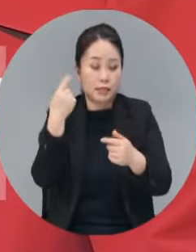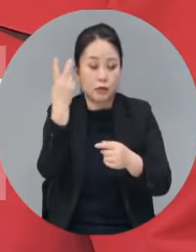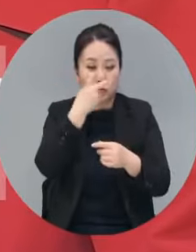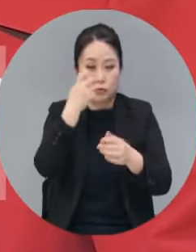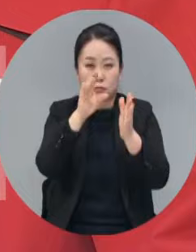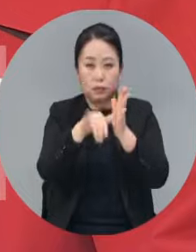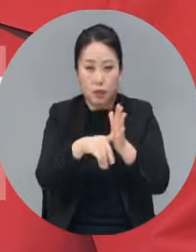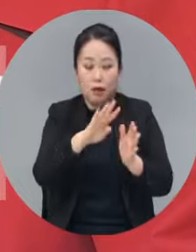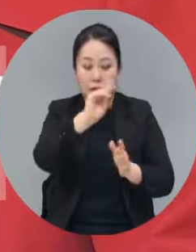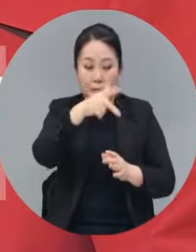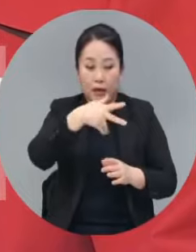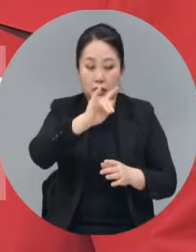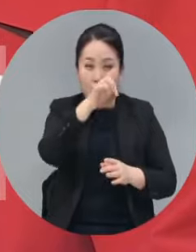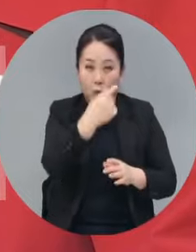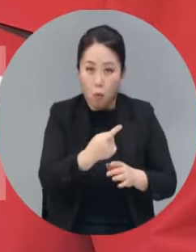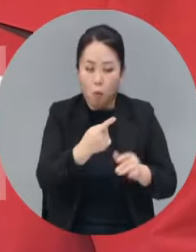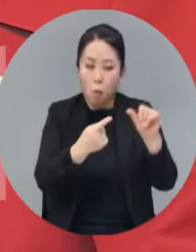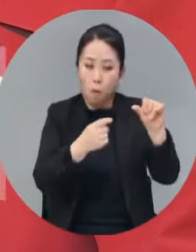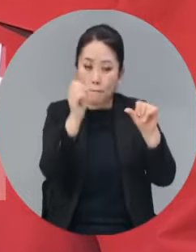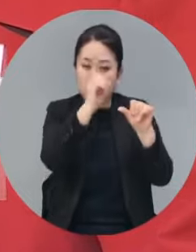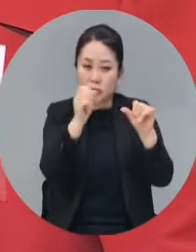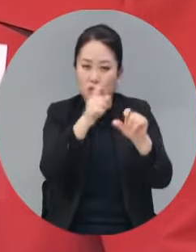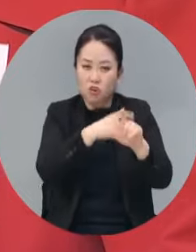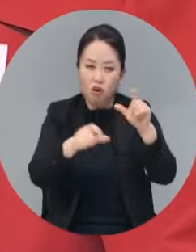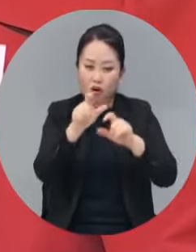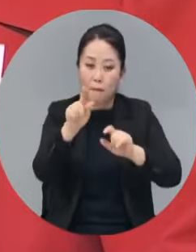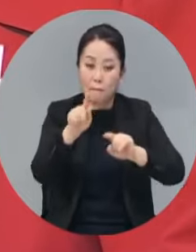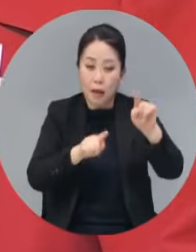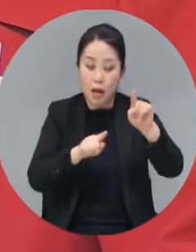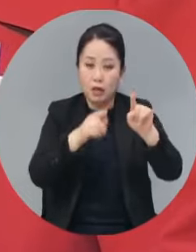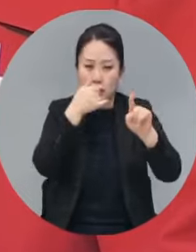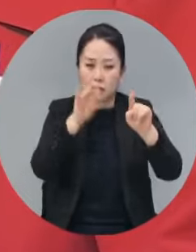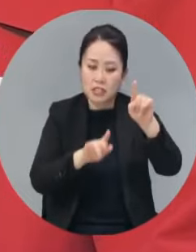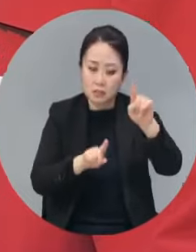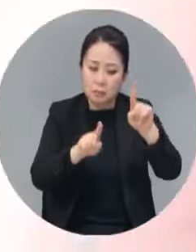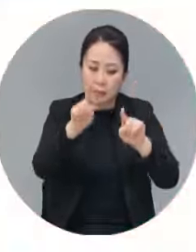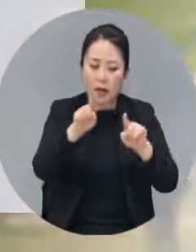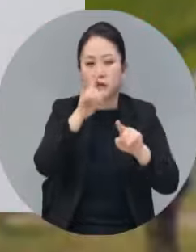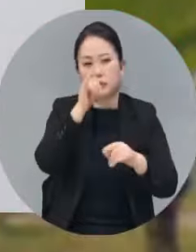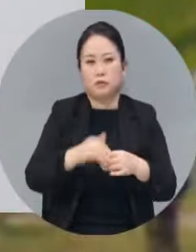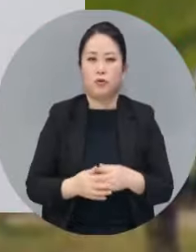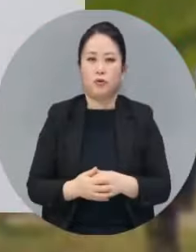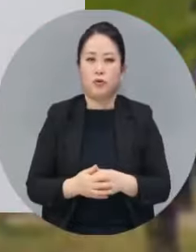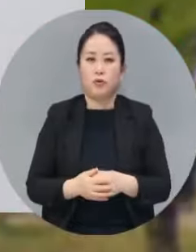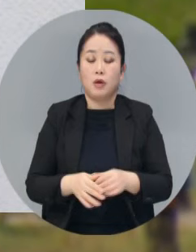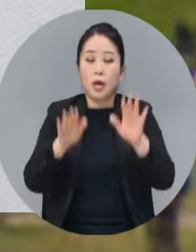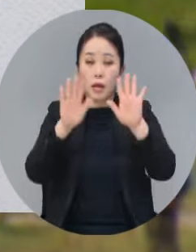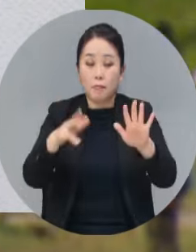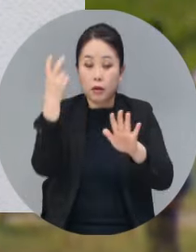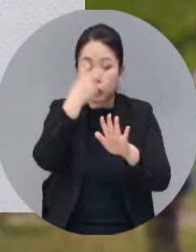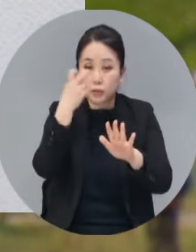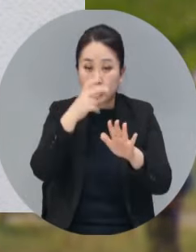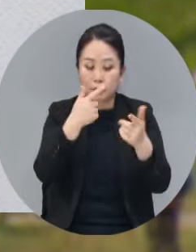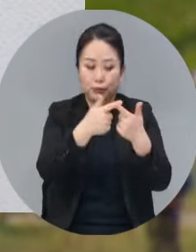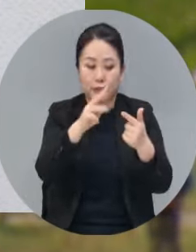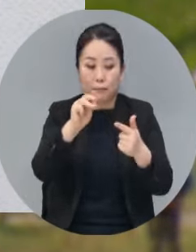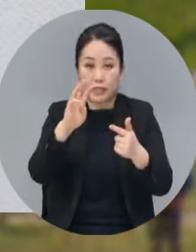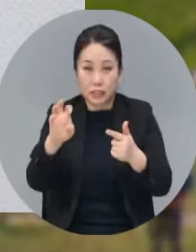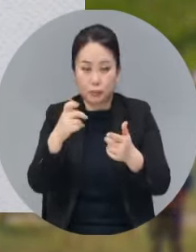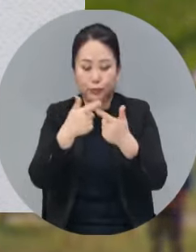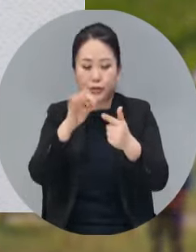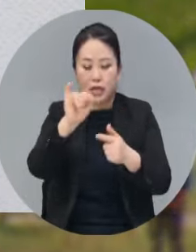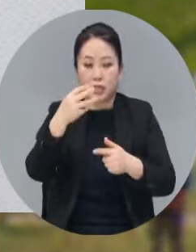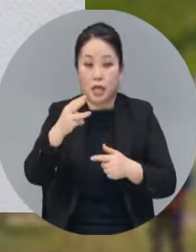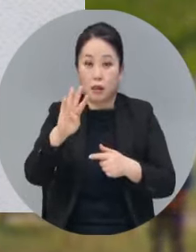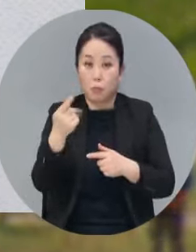여론조사에서 박재호 후보가 5%포인트 앞섰지만 상황이 반전된 겁니다. 이번 여론조사는 부산 MBC와